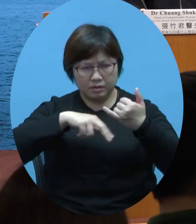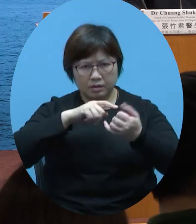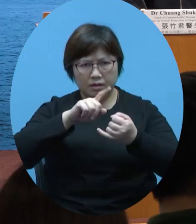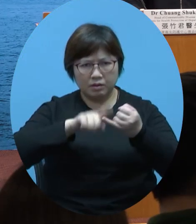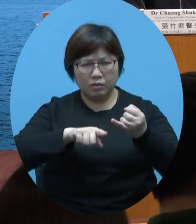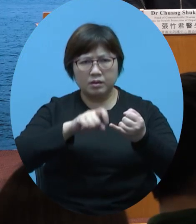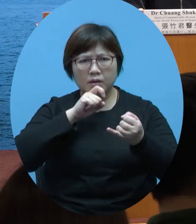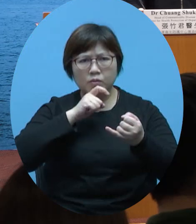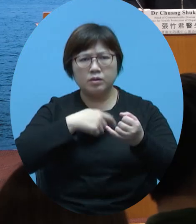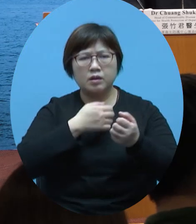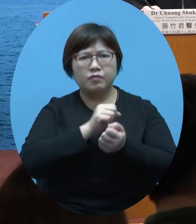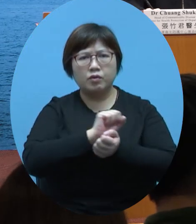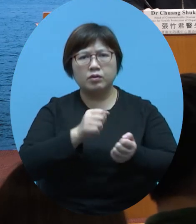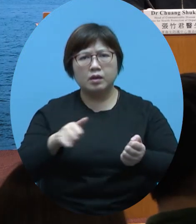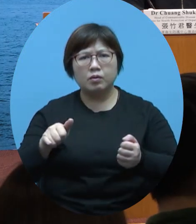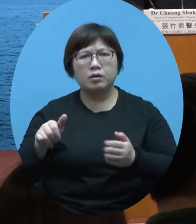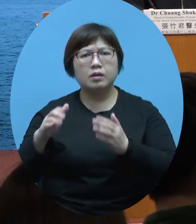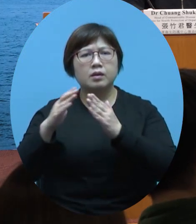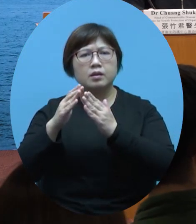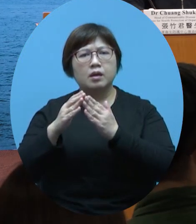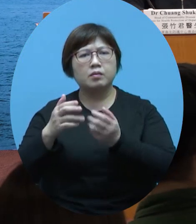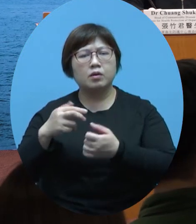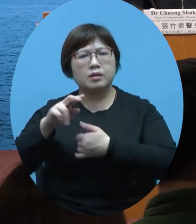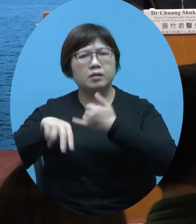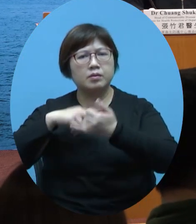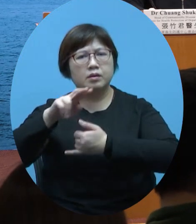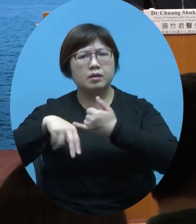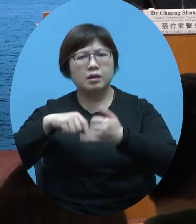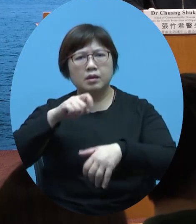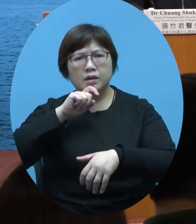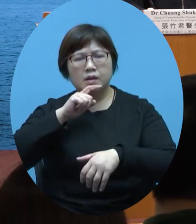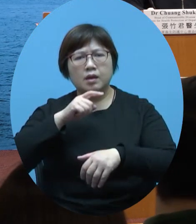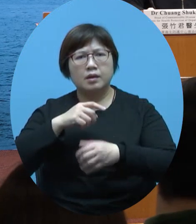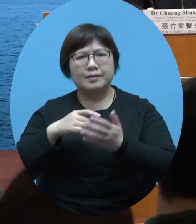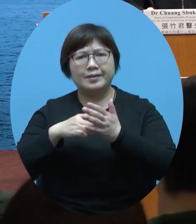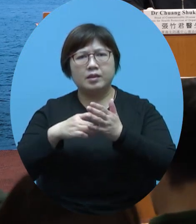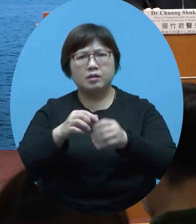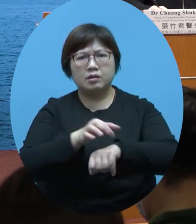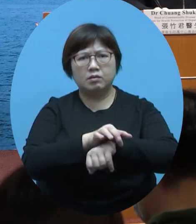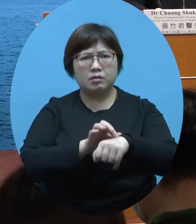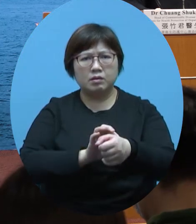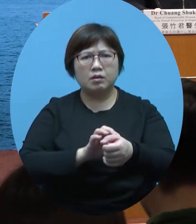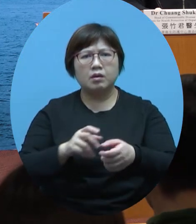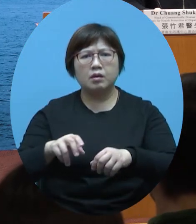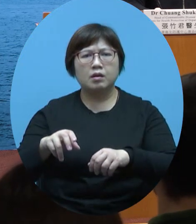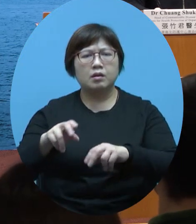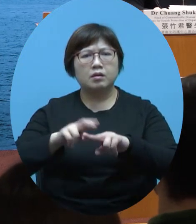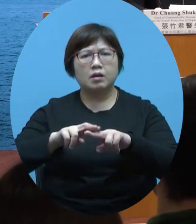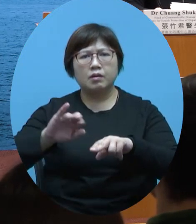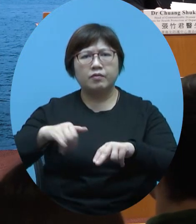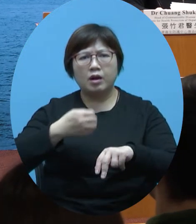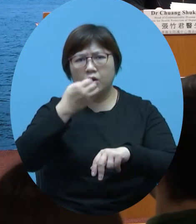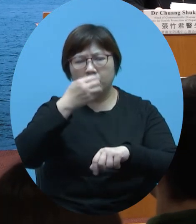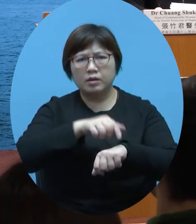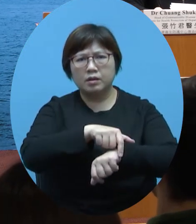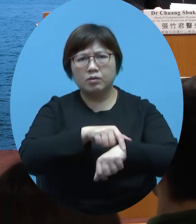同埋佢哋嗰個家居檢疫嗰個方式會唔會係有戴電子手帶呢？因為之前都話內地返港人士可能都唔會戴